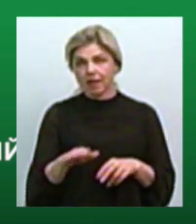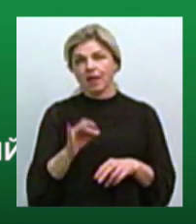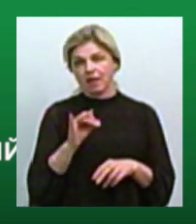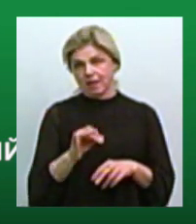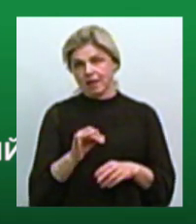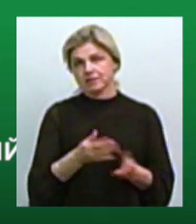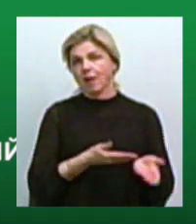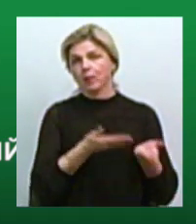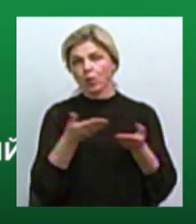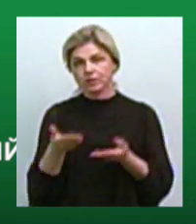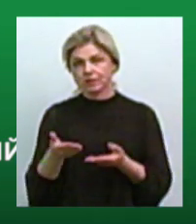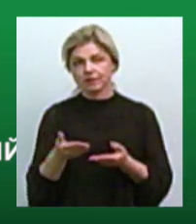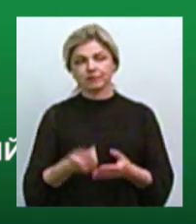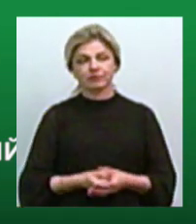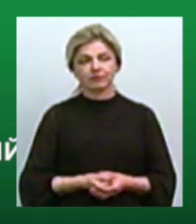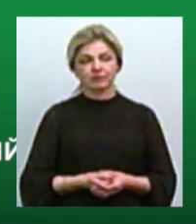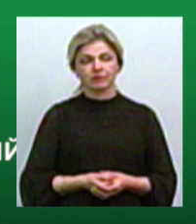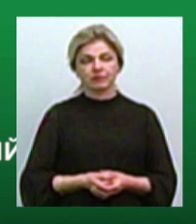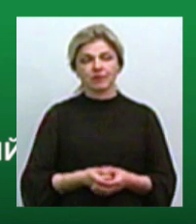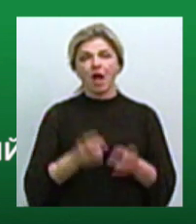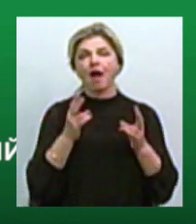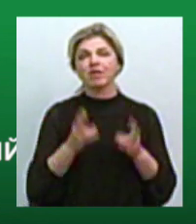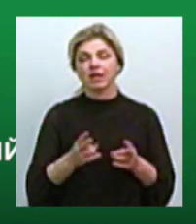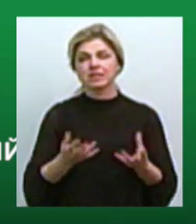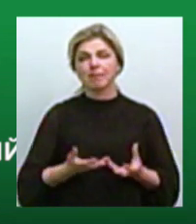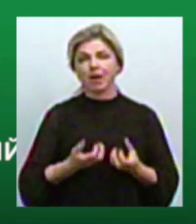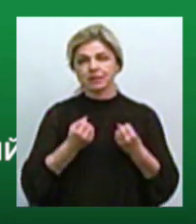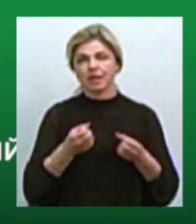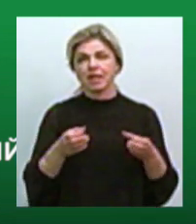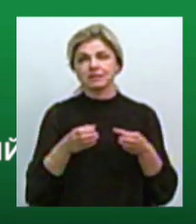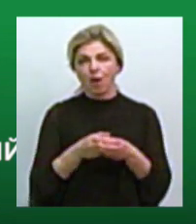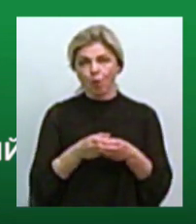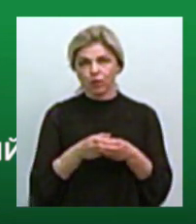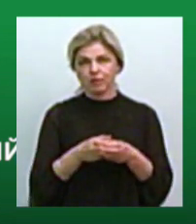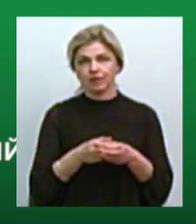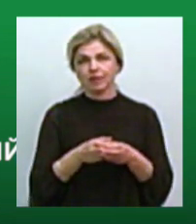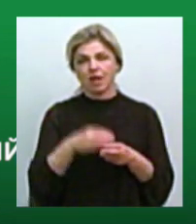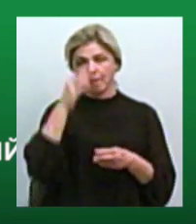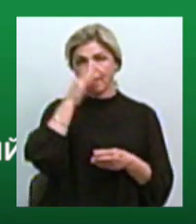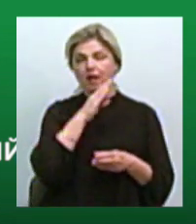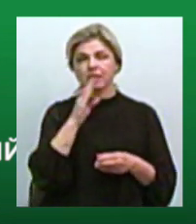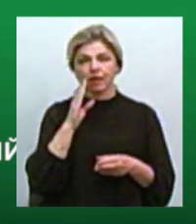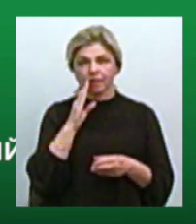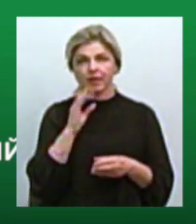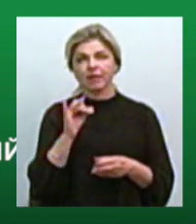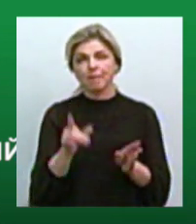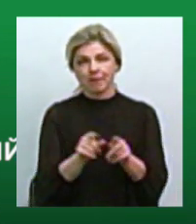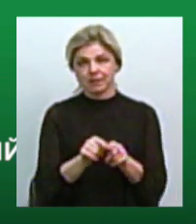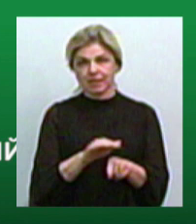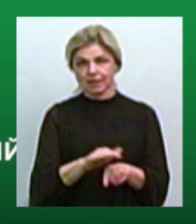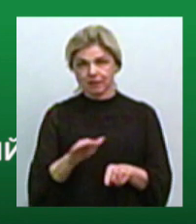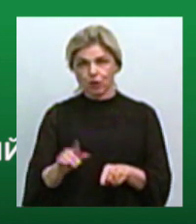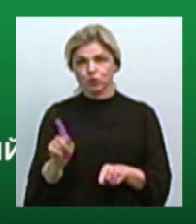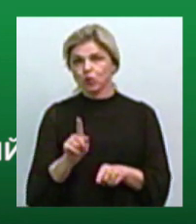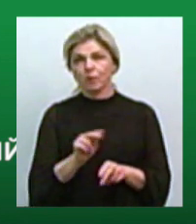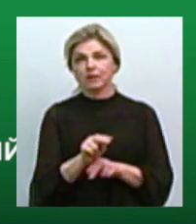чергу запросили до аварійно-рятувального загону спеціального призначення батьків із дітлахами, щоб